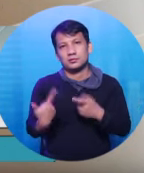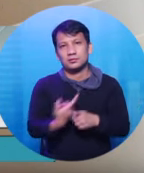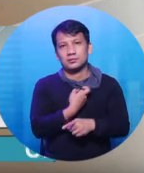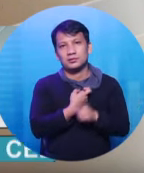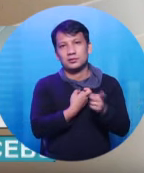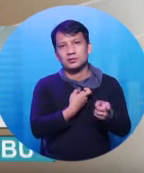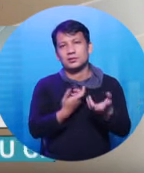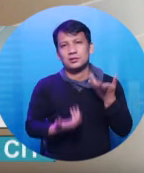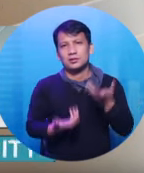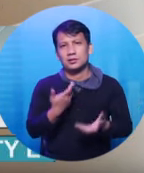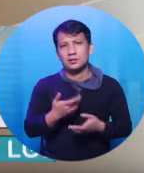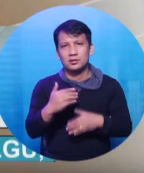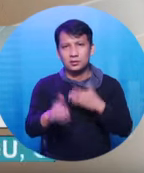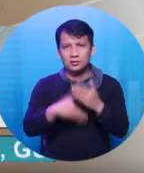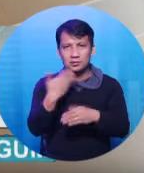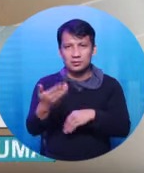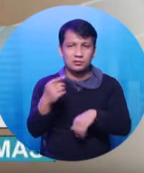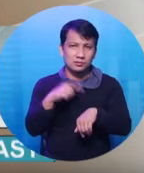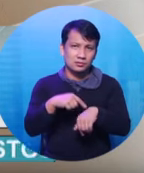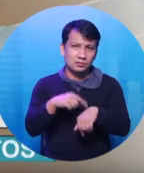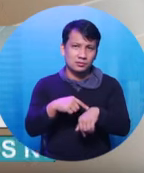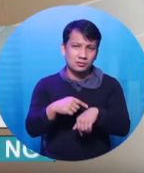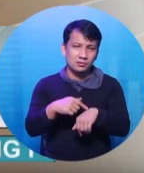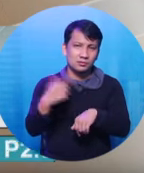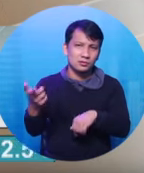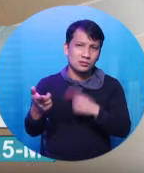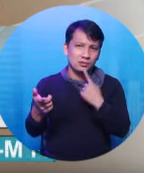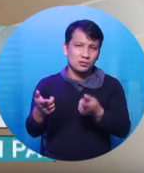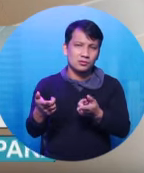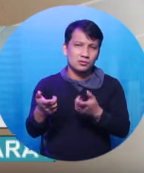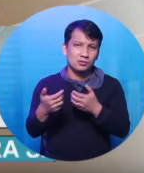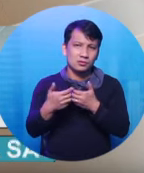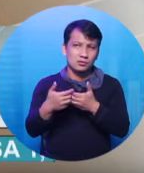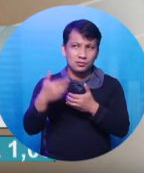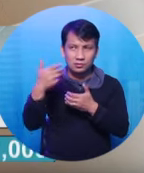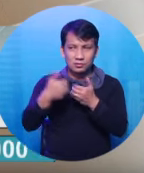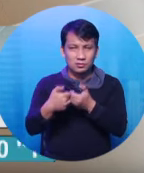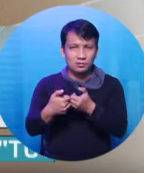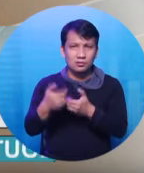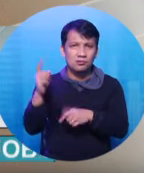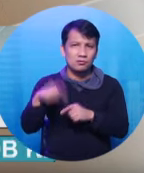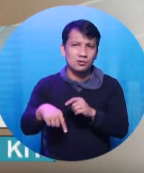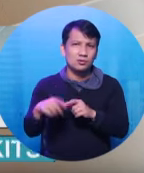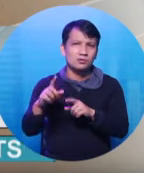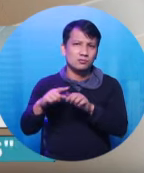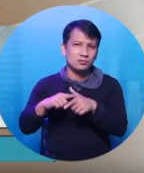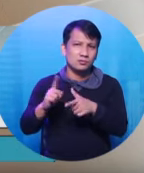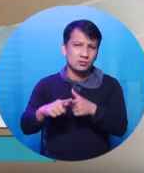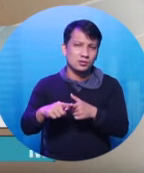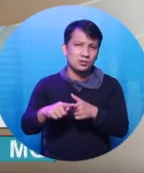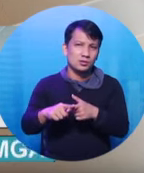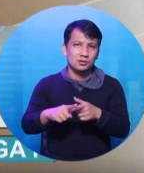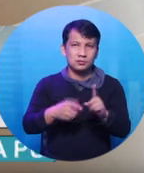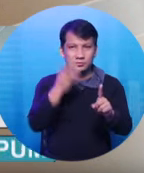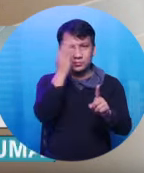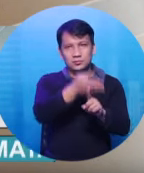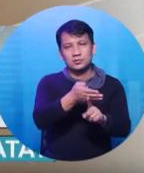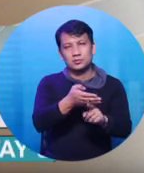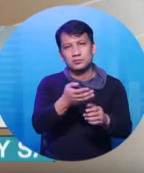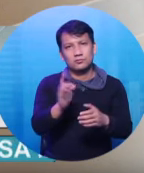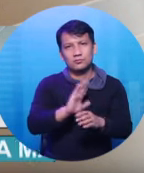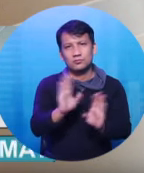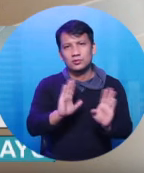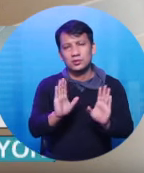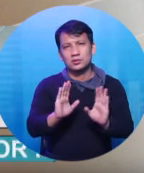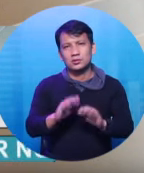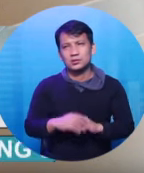nagkasakitan. Kaya nga ma'am, next time, pag meron ka ng karelasyon na iba, lalaki, then, dapat stick to that person. Huwag na ho